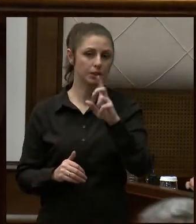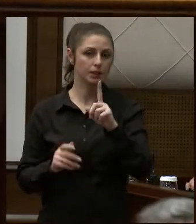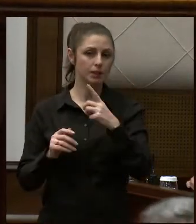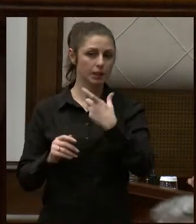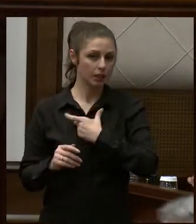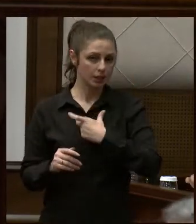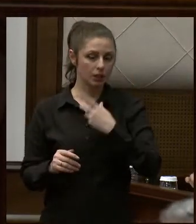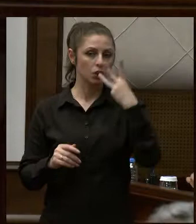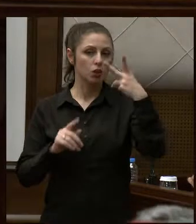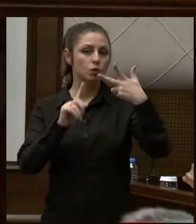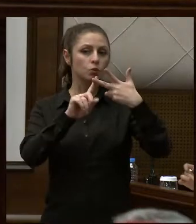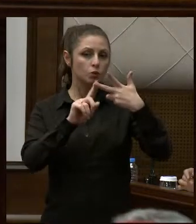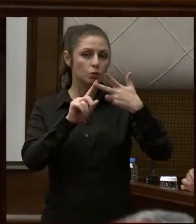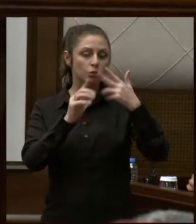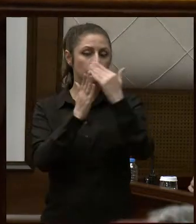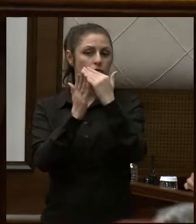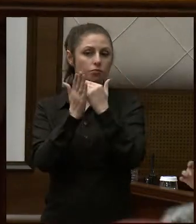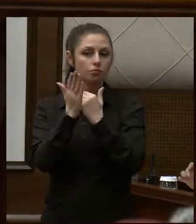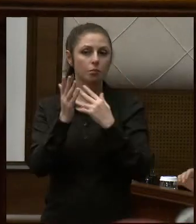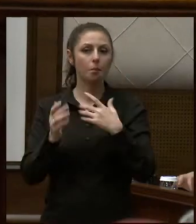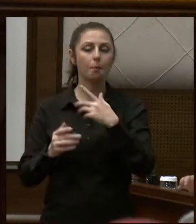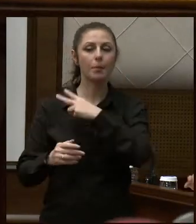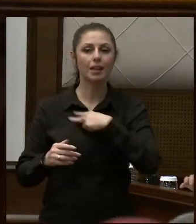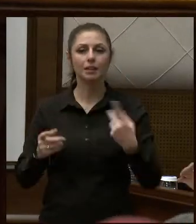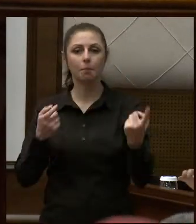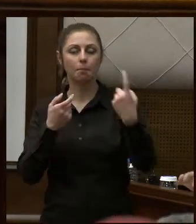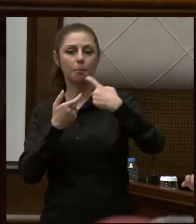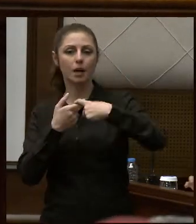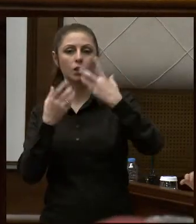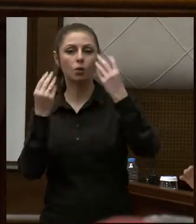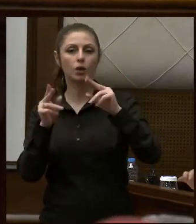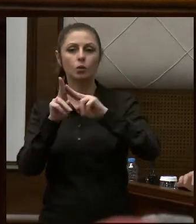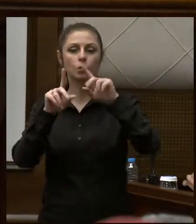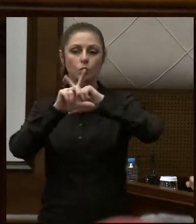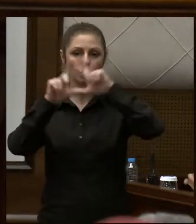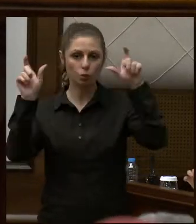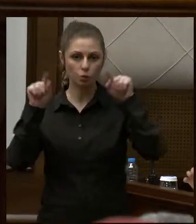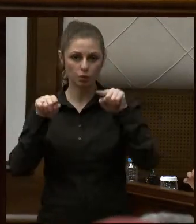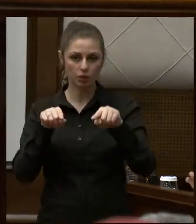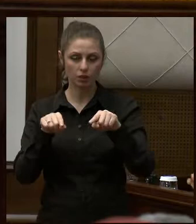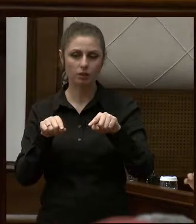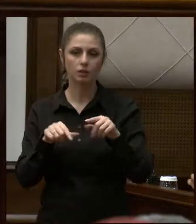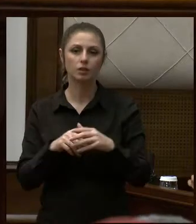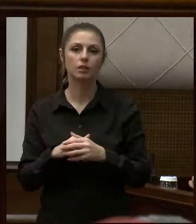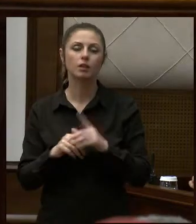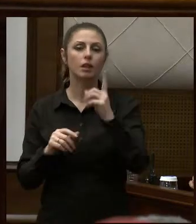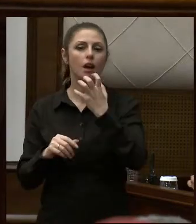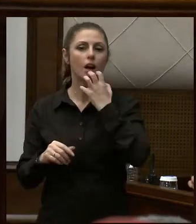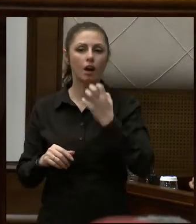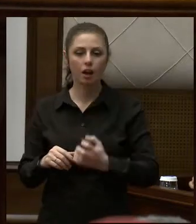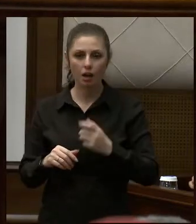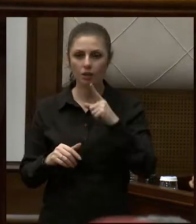3. maddesiyle belediye ve bağlı kuruluşları ile mahalli idare birlikleri norm, kadro, ilke